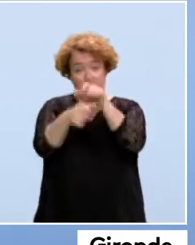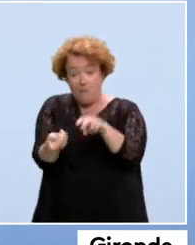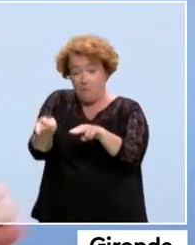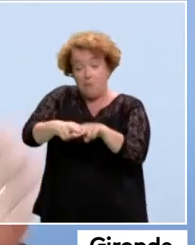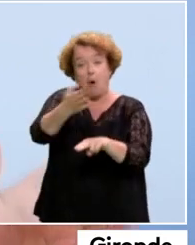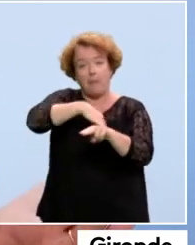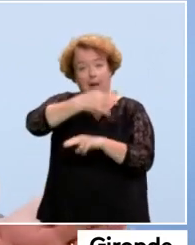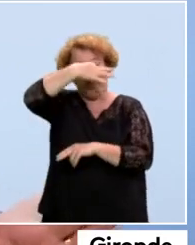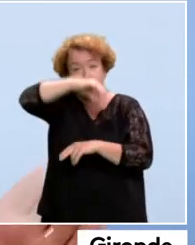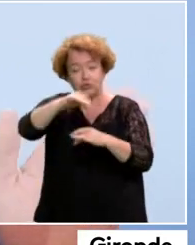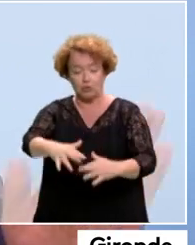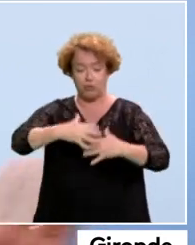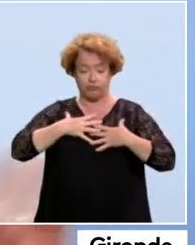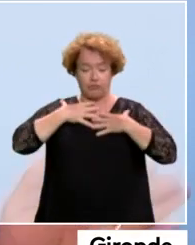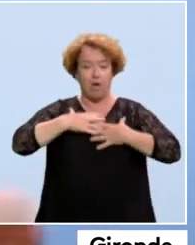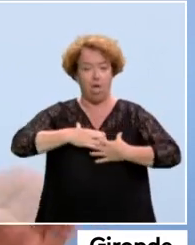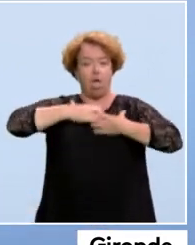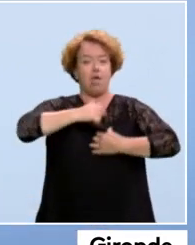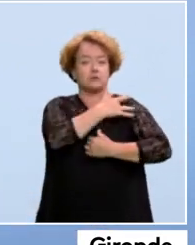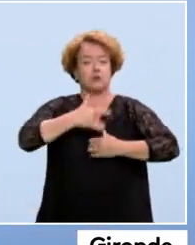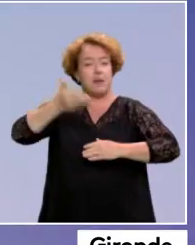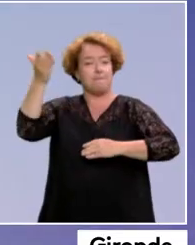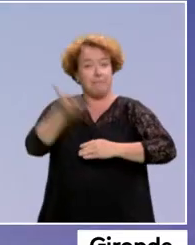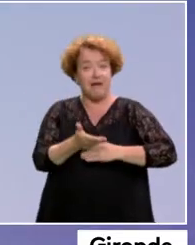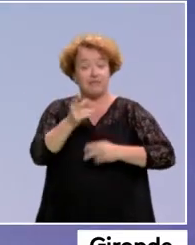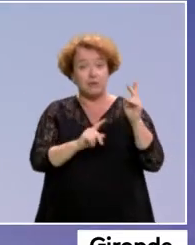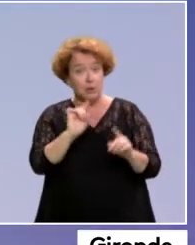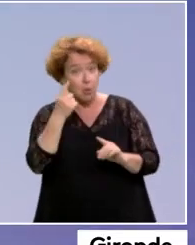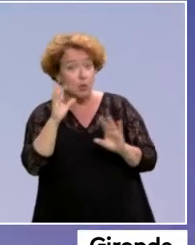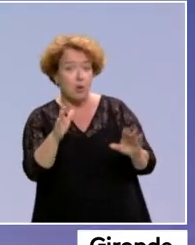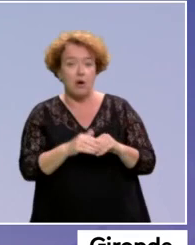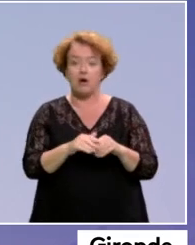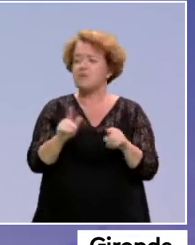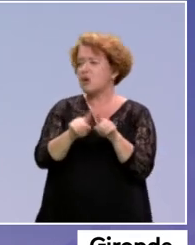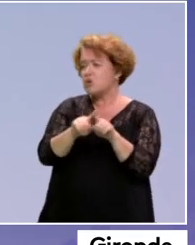l'air ça vous entend pas en parler oui oui enfin je sais que c'est pas de détails